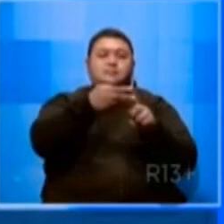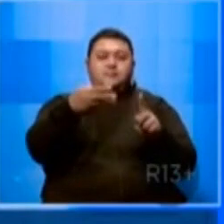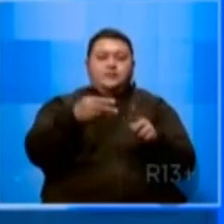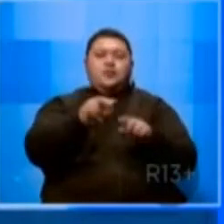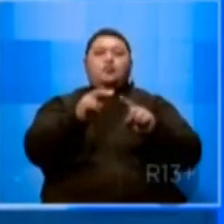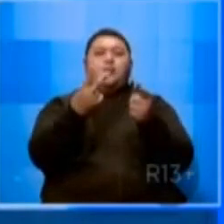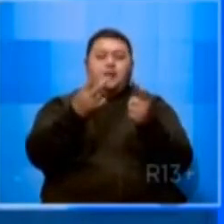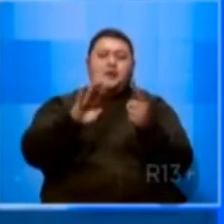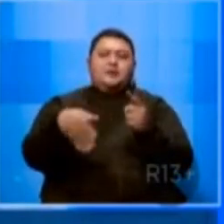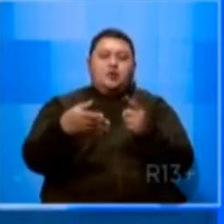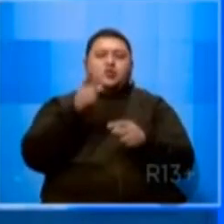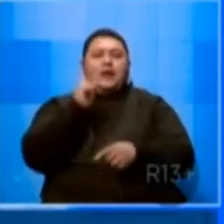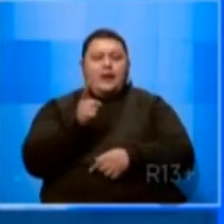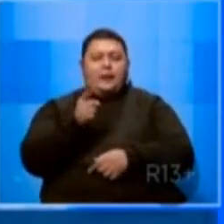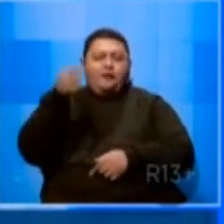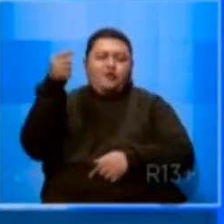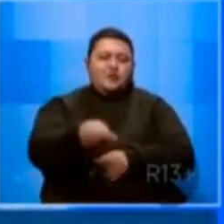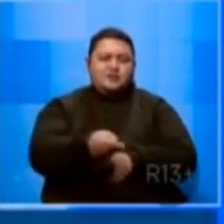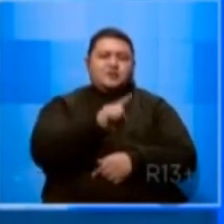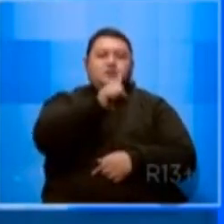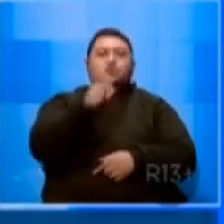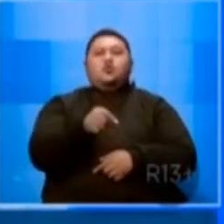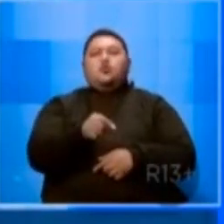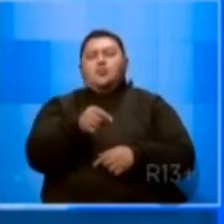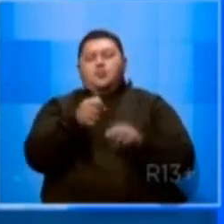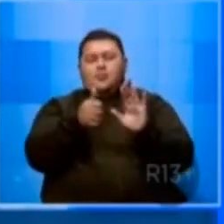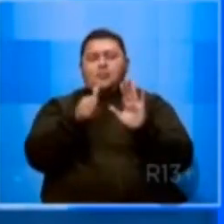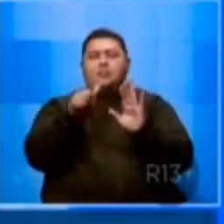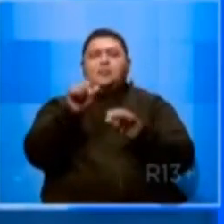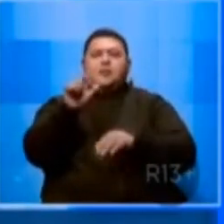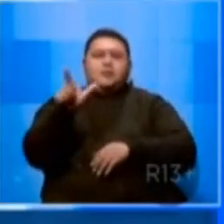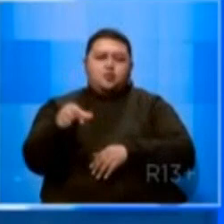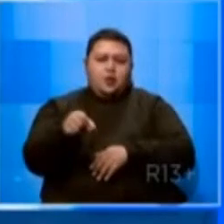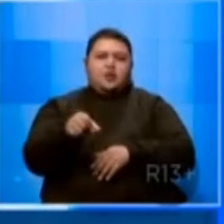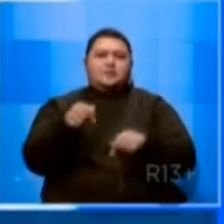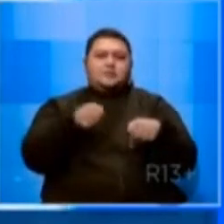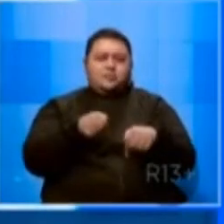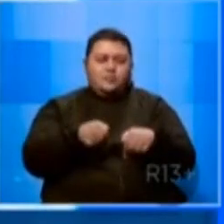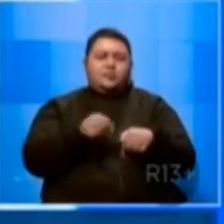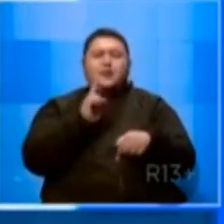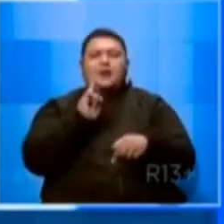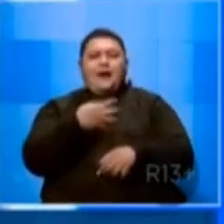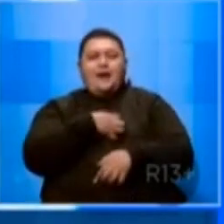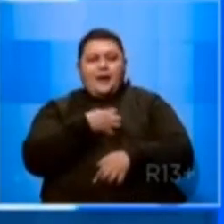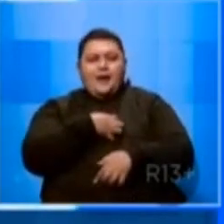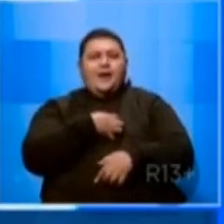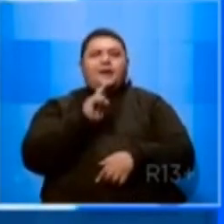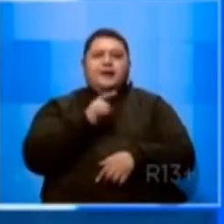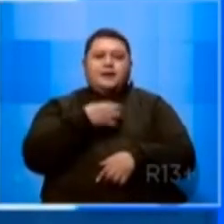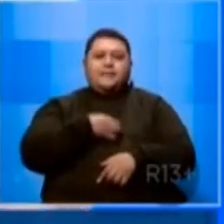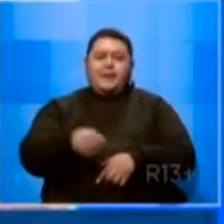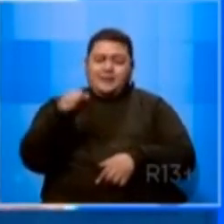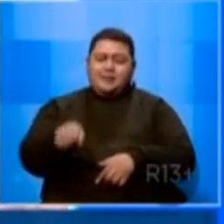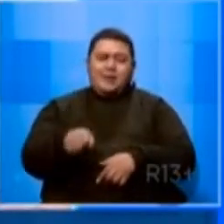12 tahun sekarang ada vonis satu setengah tahun memang ini hak dari para pihak antara penasihat hukum